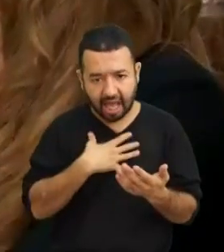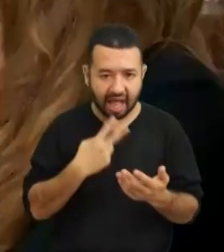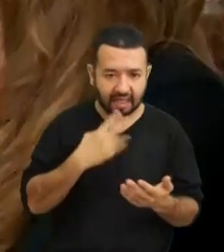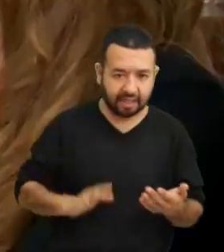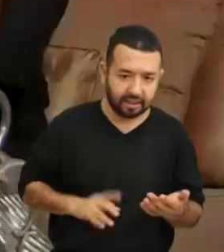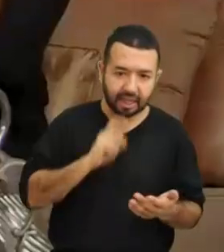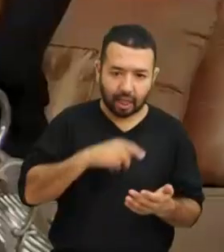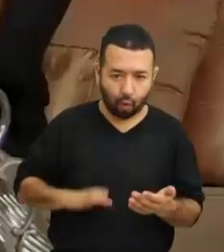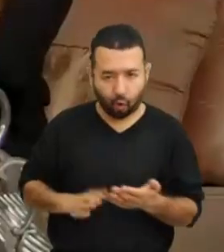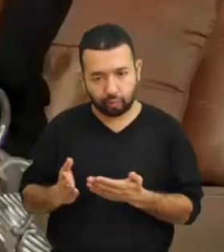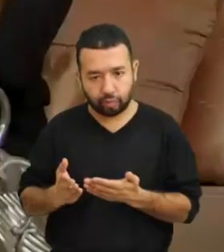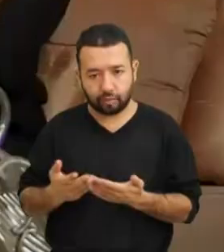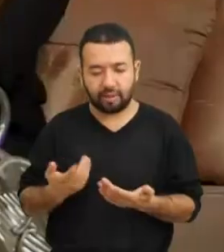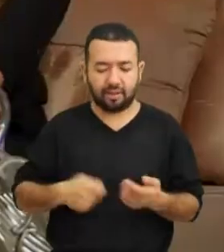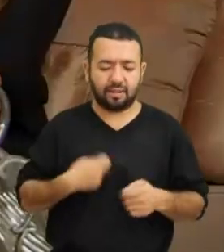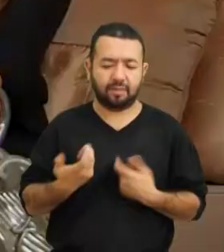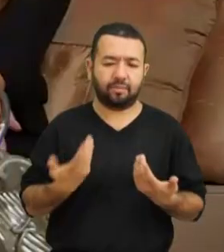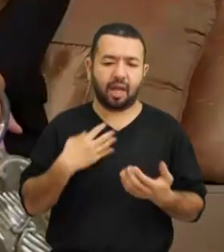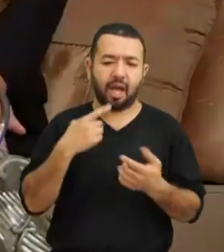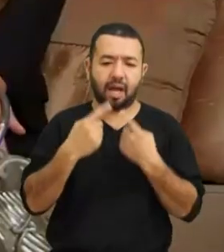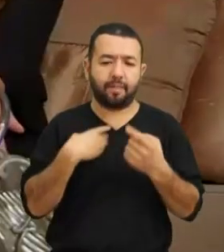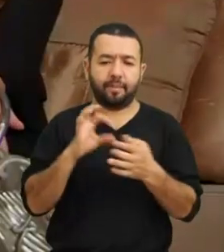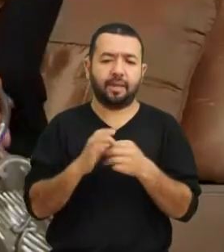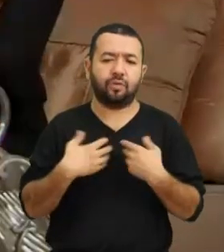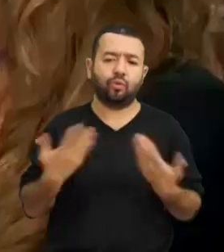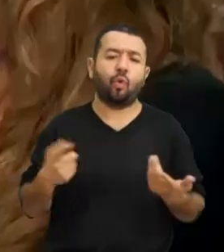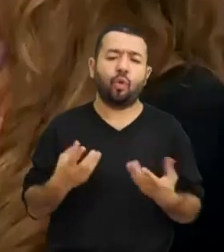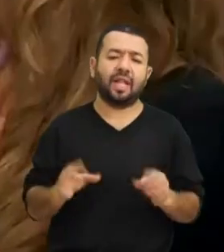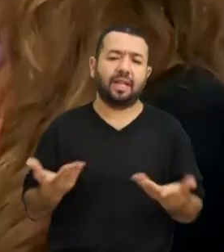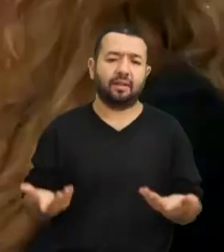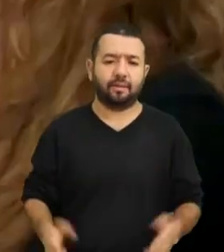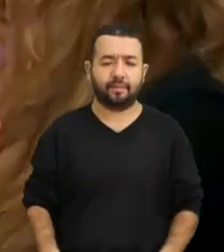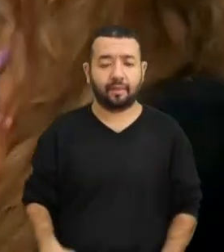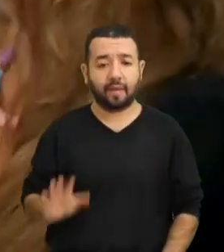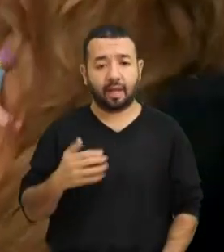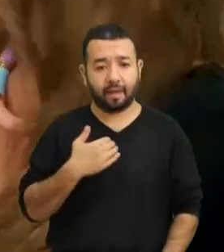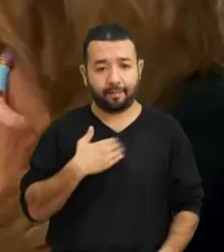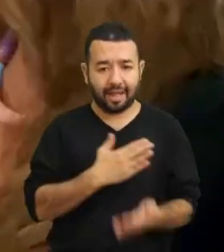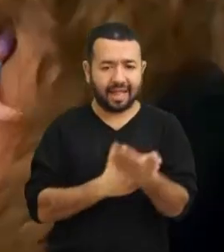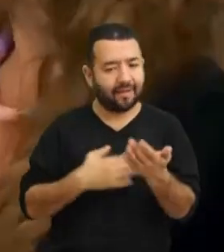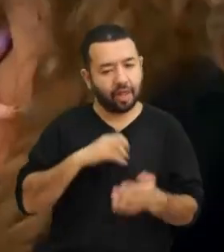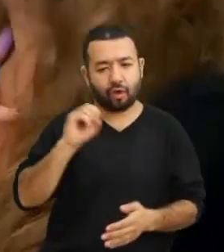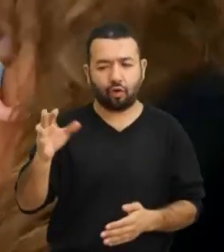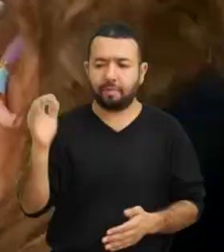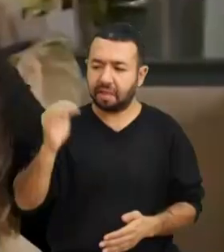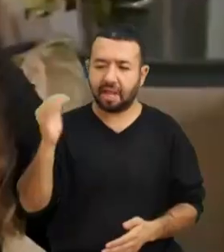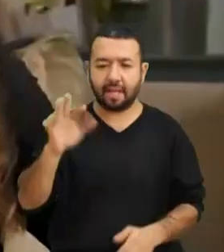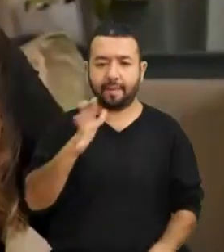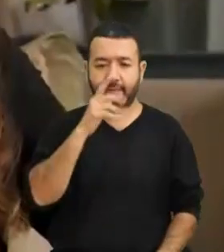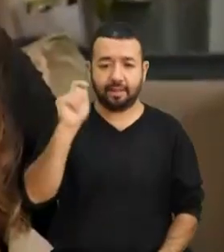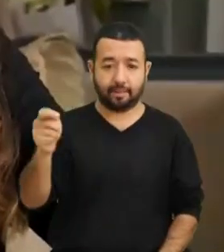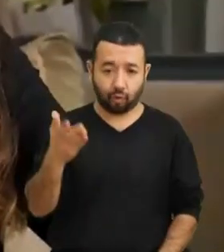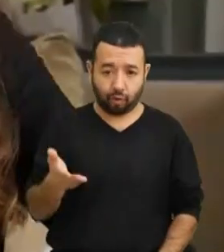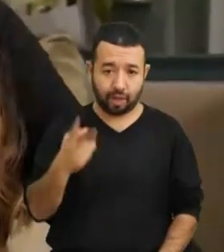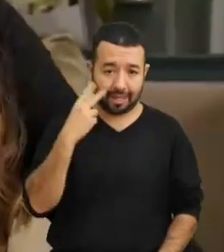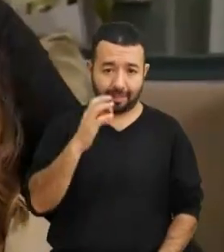kızı, dayı oğlu falan. Hayır Sarpuşkom saçmalama ne alaka? Niye öyle bir şey olsun? Ha. Ben davetiyeyi göndereyim de diyorsun. Gelmezse o onun